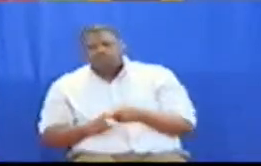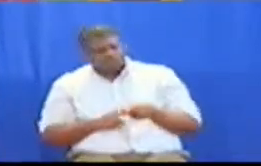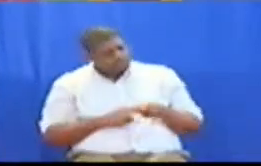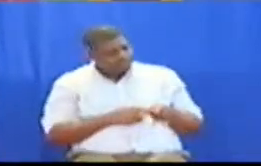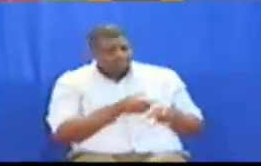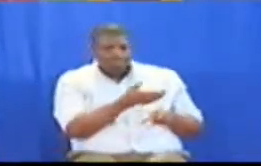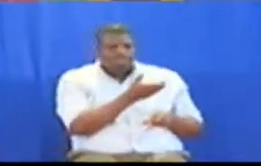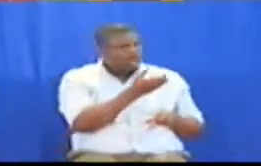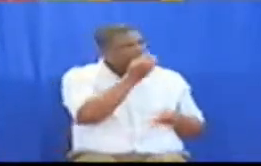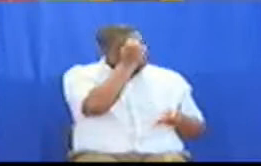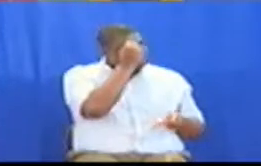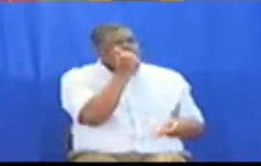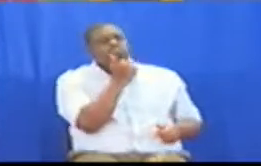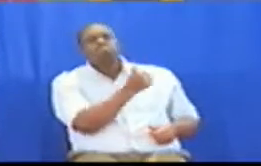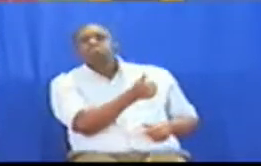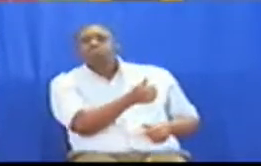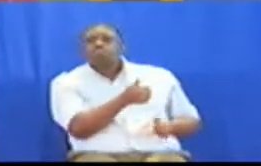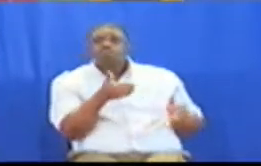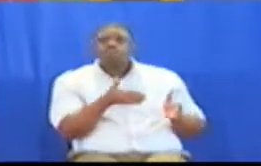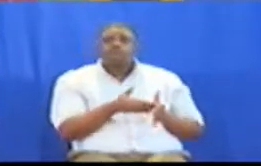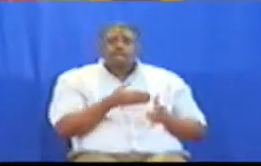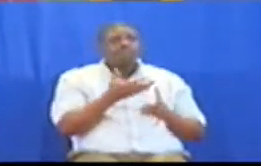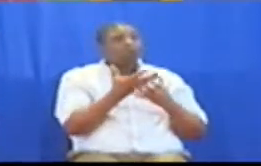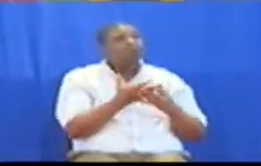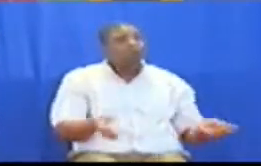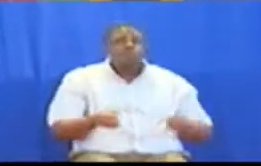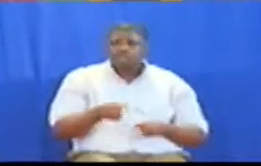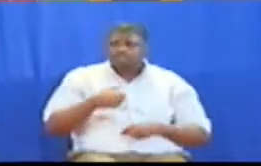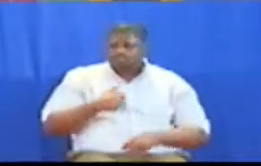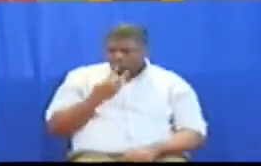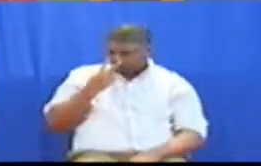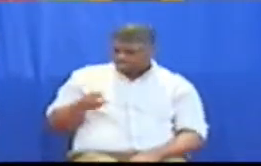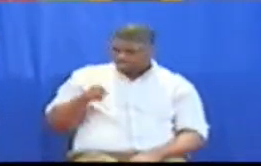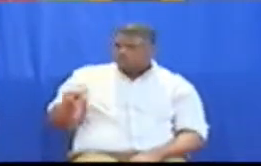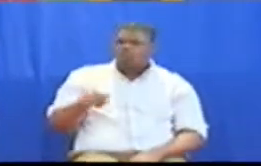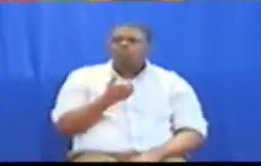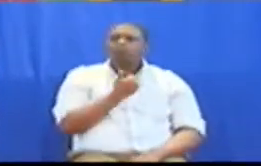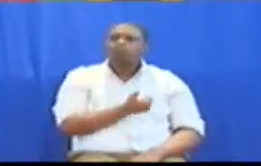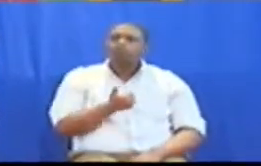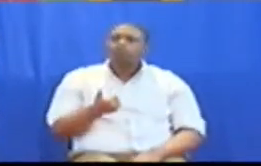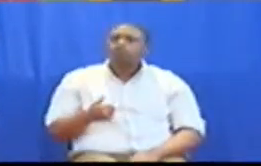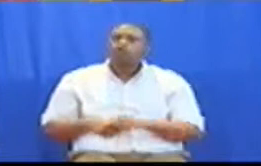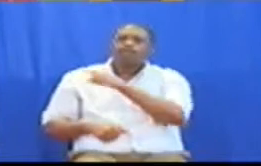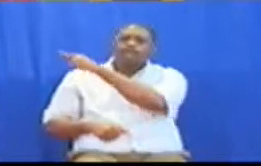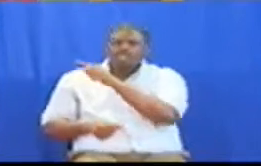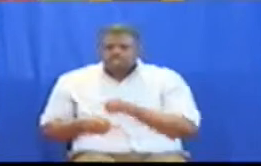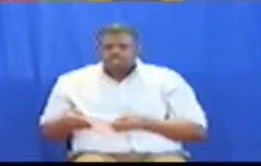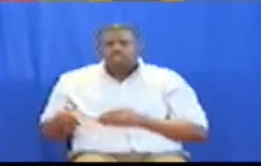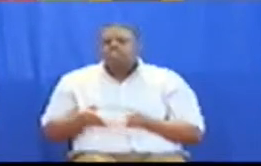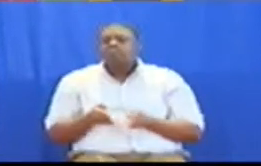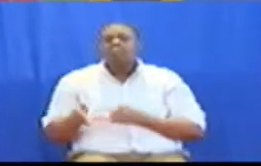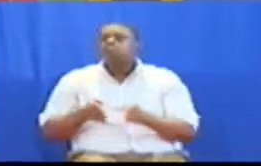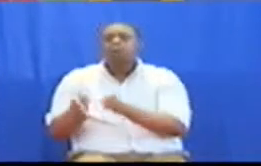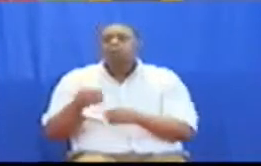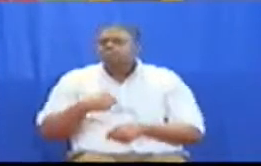ukienda kwenye upande wa elimu, mpaka hii elimu bure. Mimi nilikuwa namwangalia yule mtoto wa pale Simiu, mi